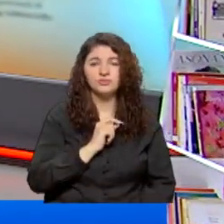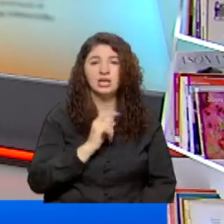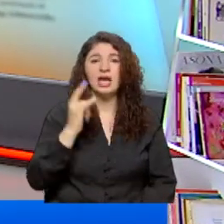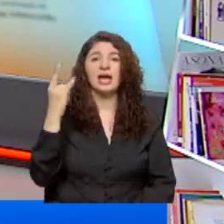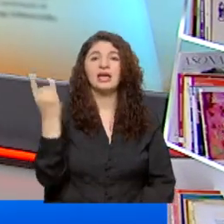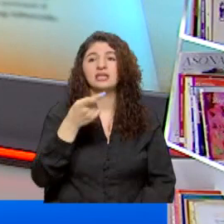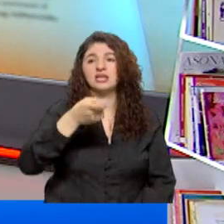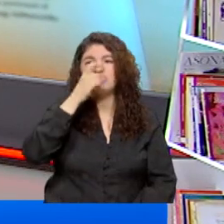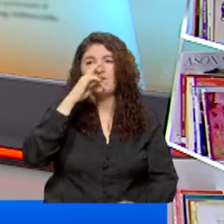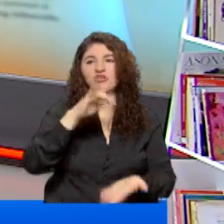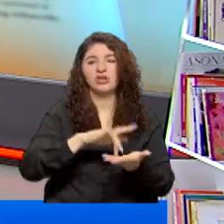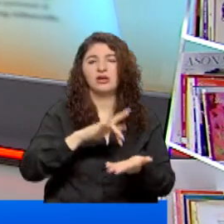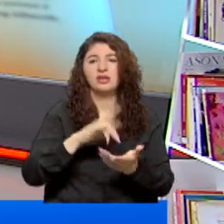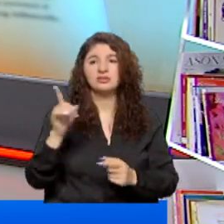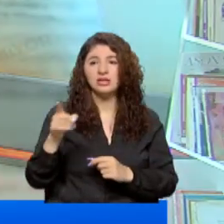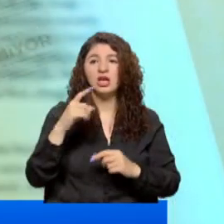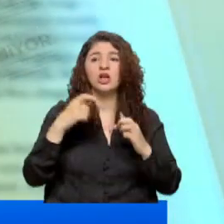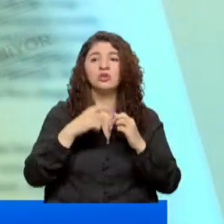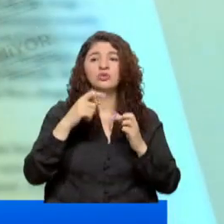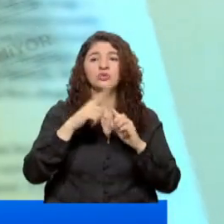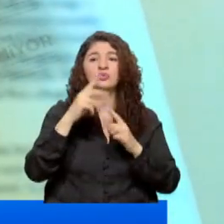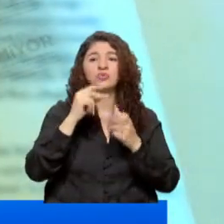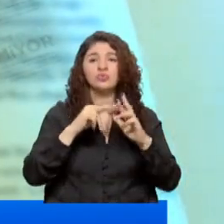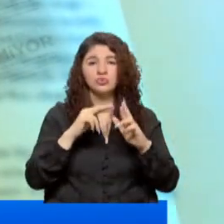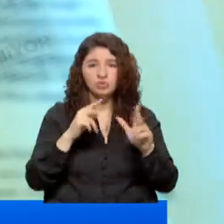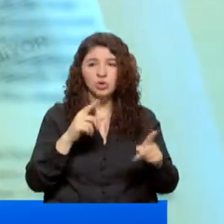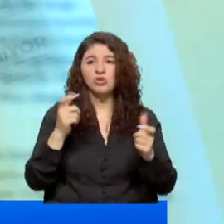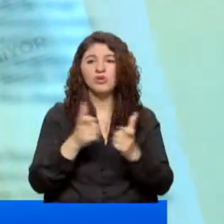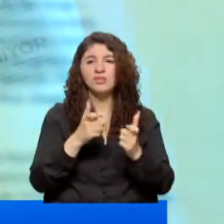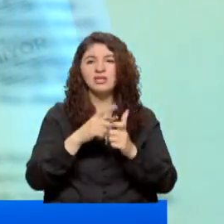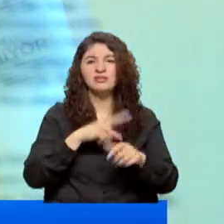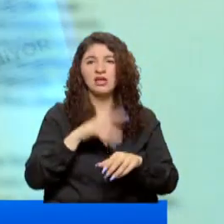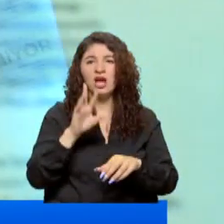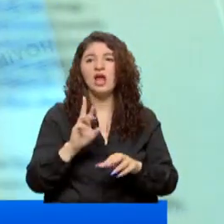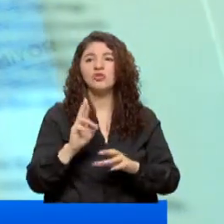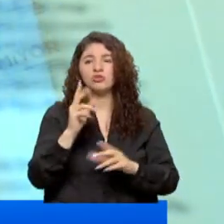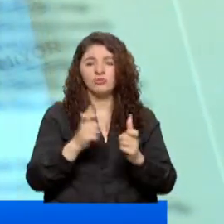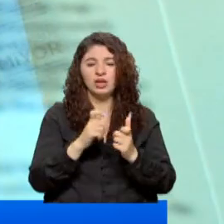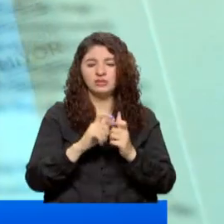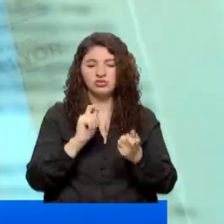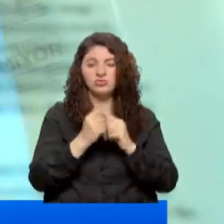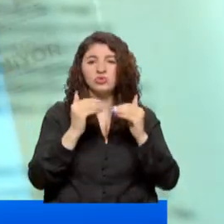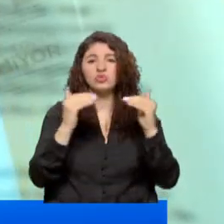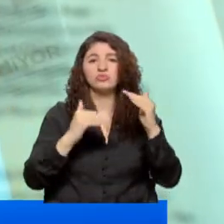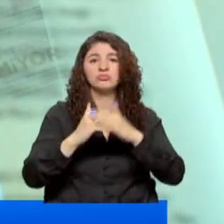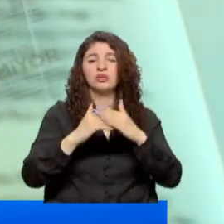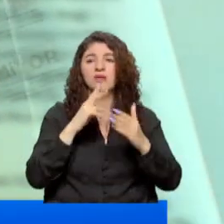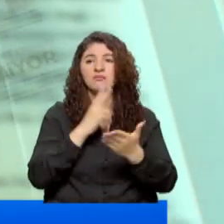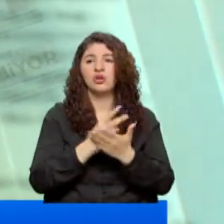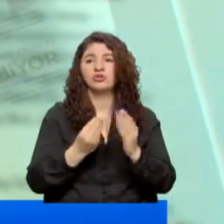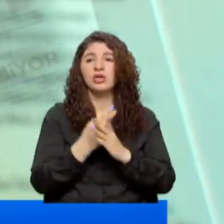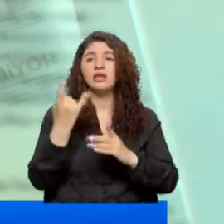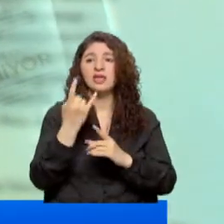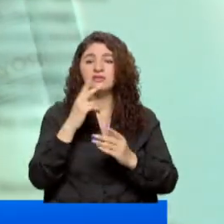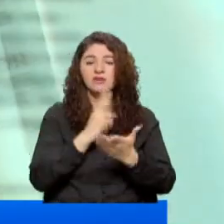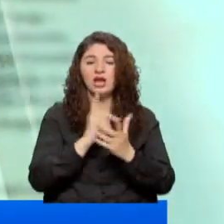bu geziye Saray cezası rütük toplantıya saatler kalarak olur değiştirip üst sınır kararı aldı rütük gezi